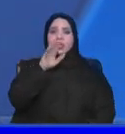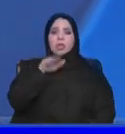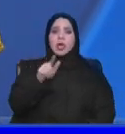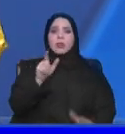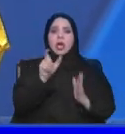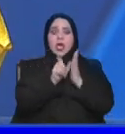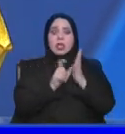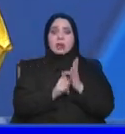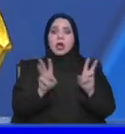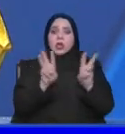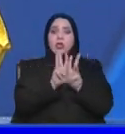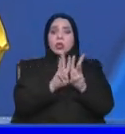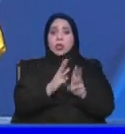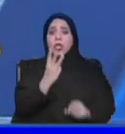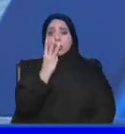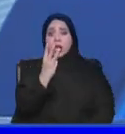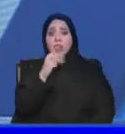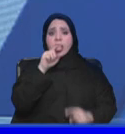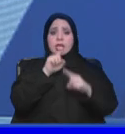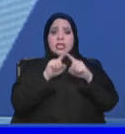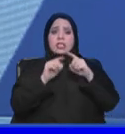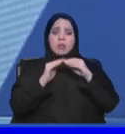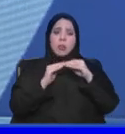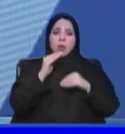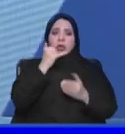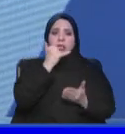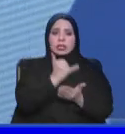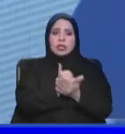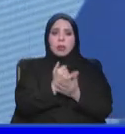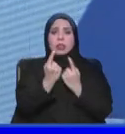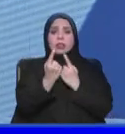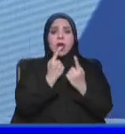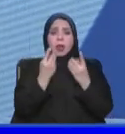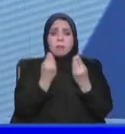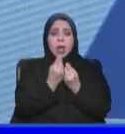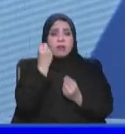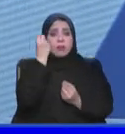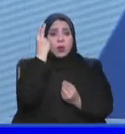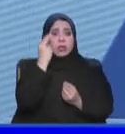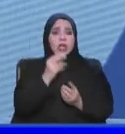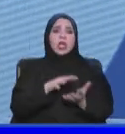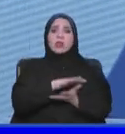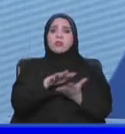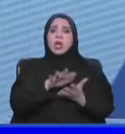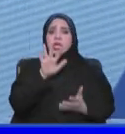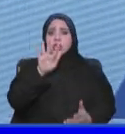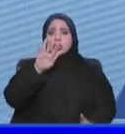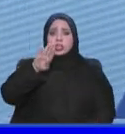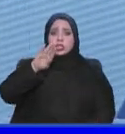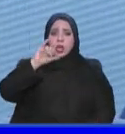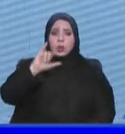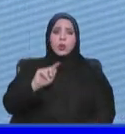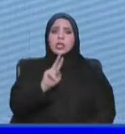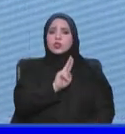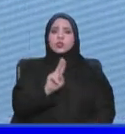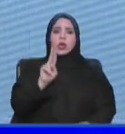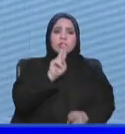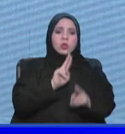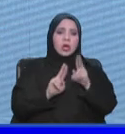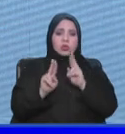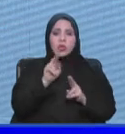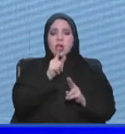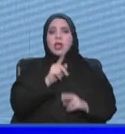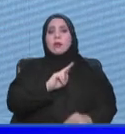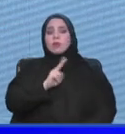الانظمه الالكترونيه الثلاثه وصلت نسبه التزامتها في التعامل مع المقترحات والشكاوى والاستفسارات وتنفيذ مختلف الخدمات